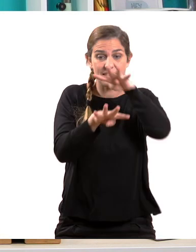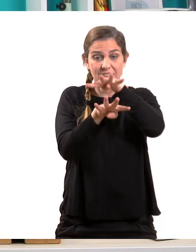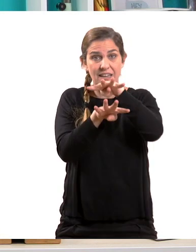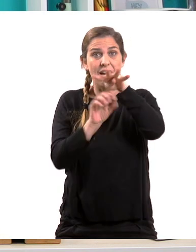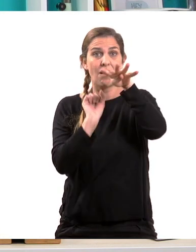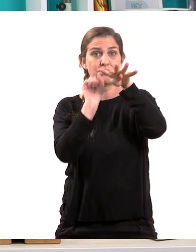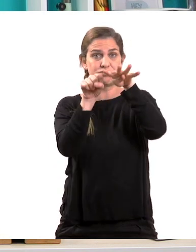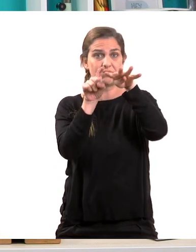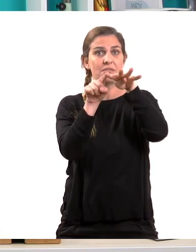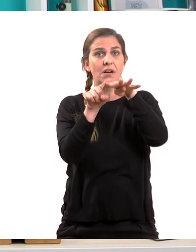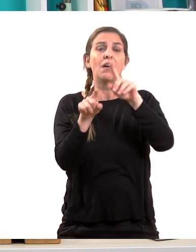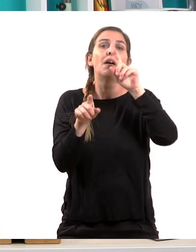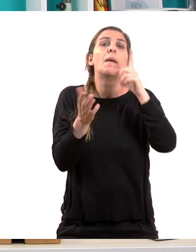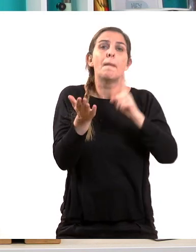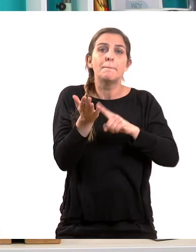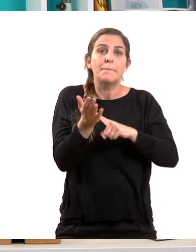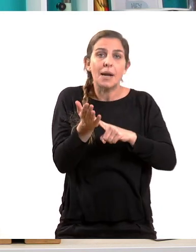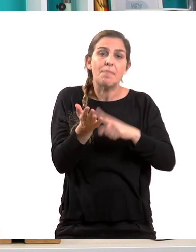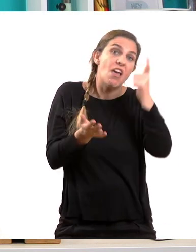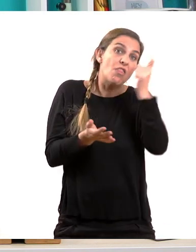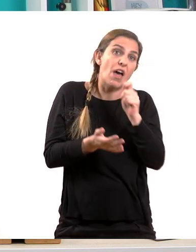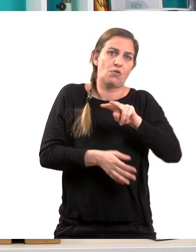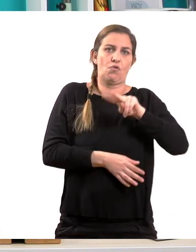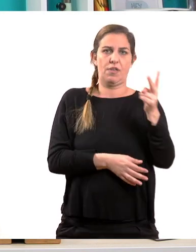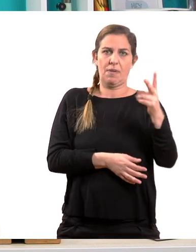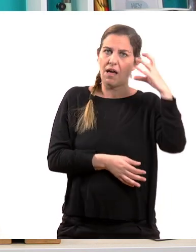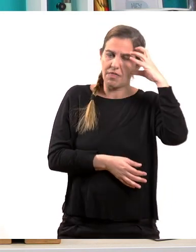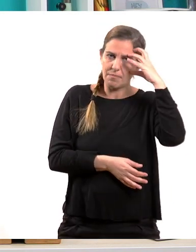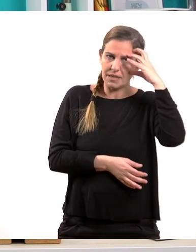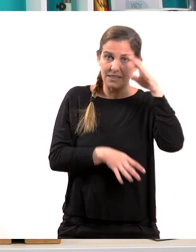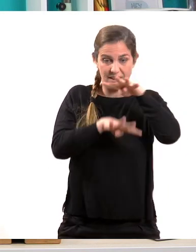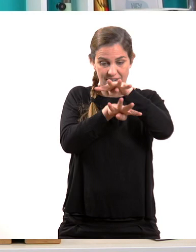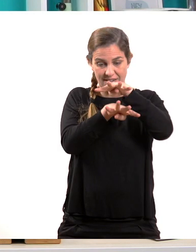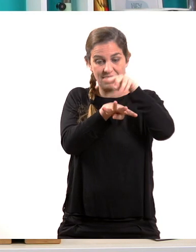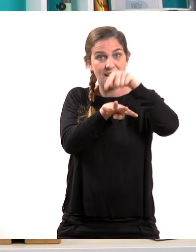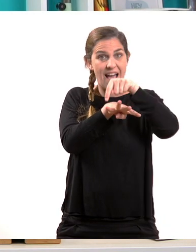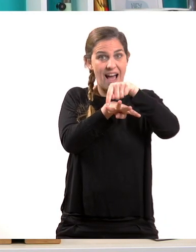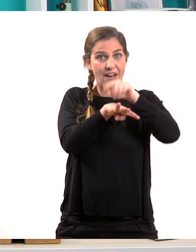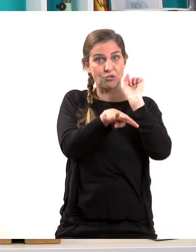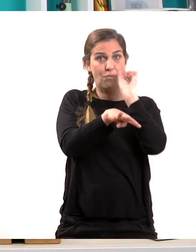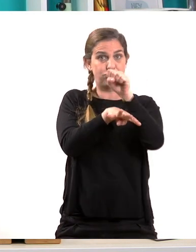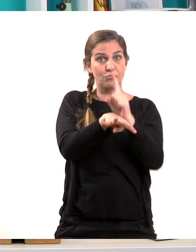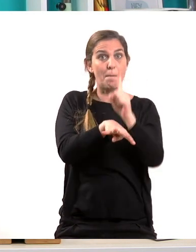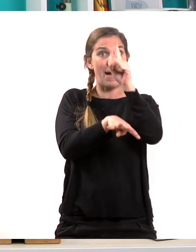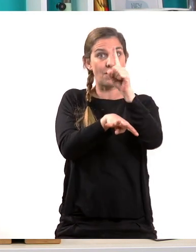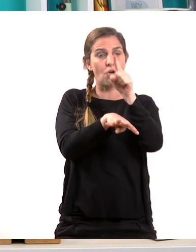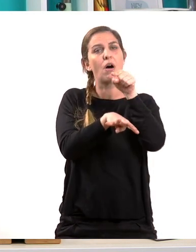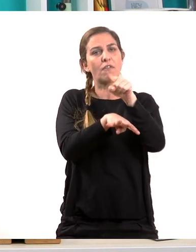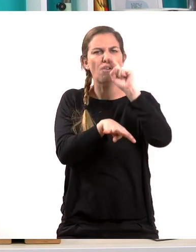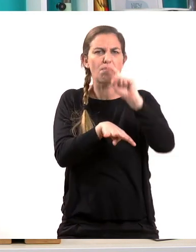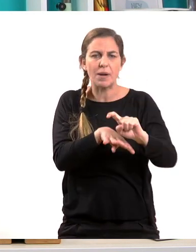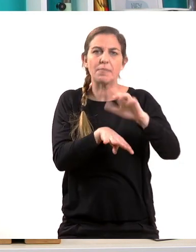όπως κάναμε και με τους τριψήφιους, αν δεν μπορούμε να βγάλουμε τον κάτω αριθμό, παίρνουμε δανεικό και